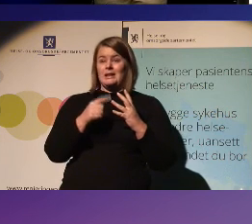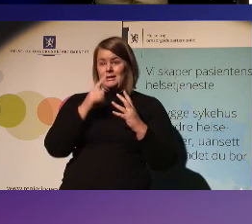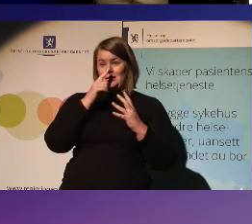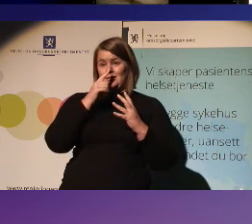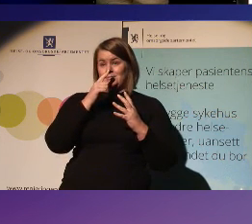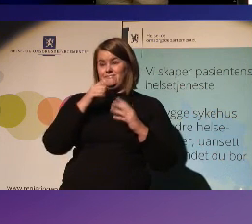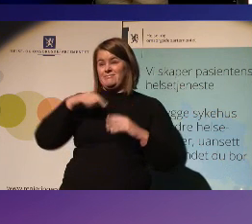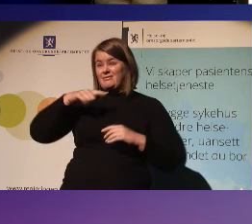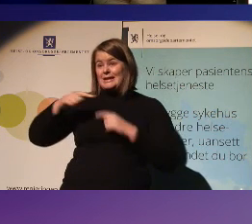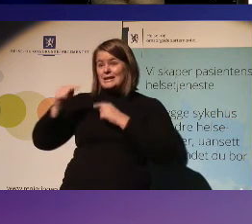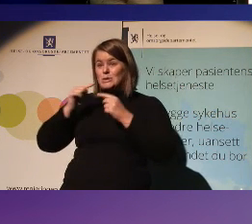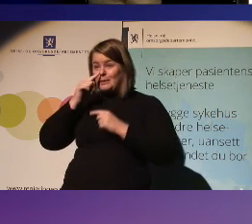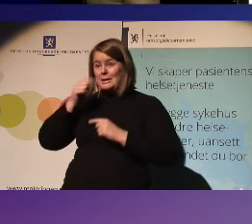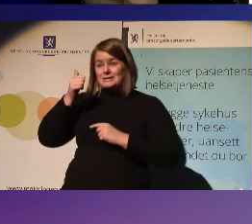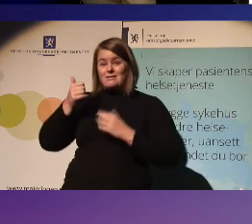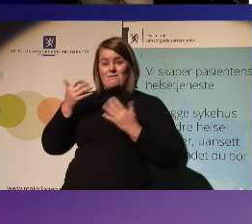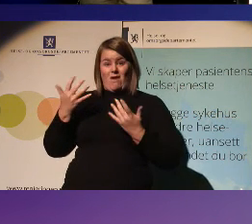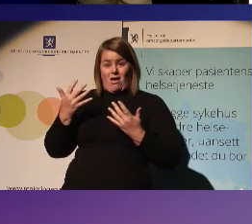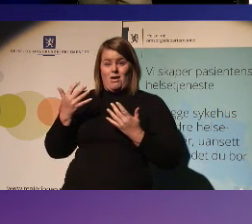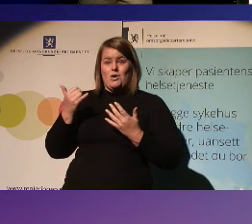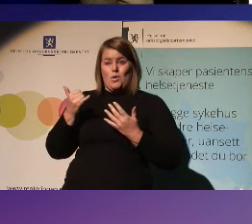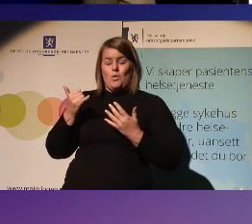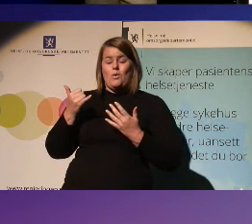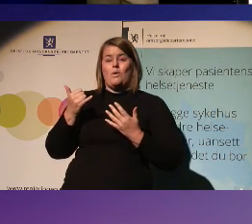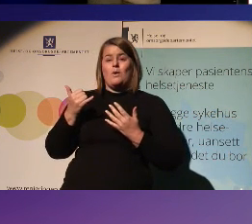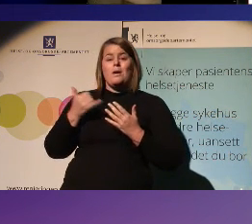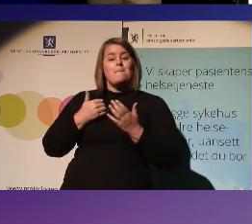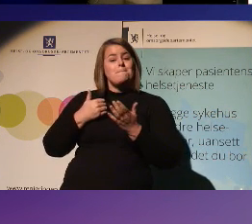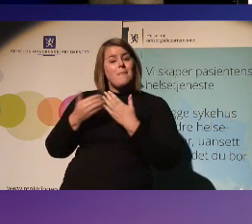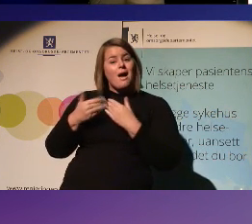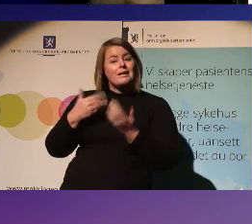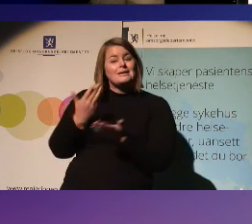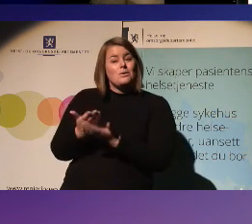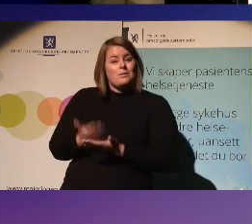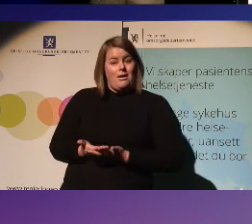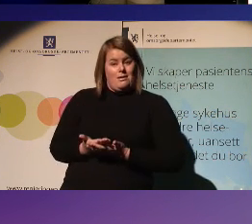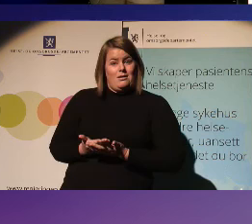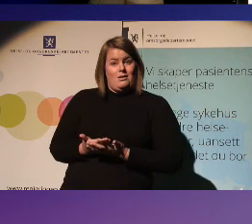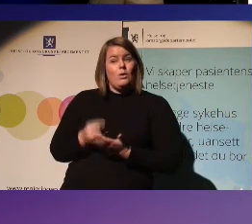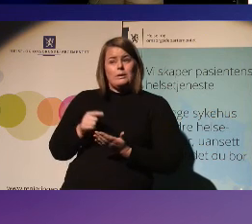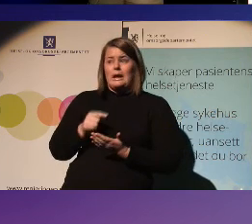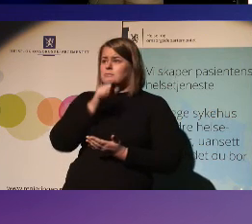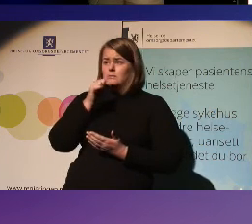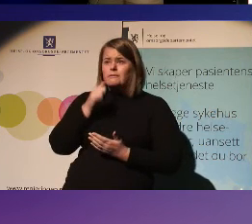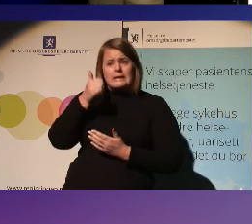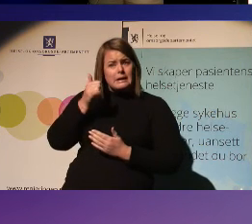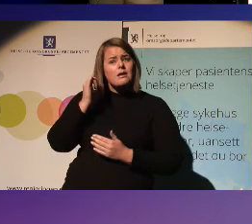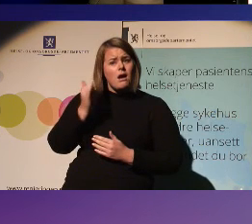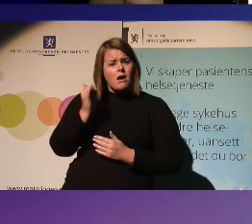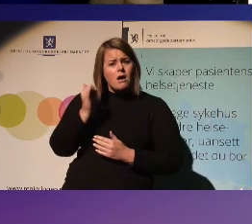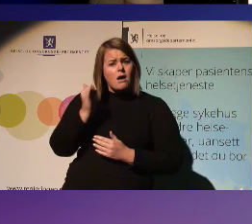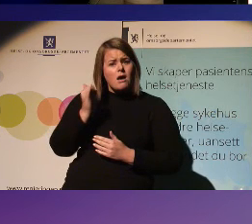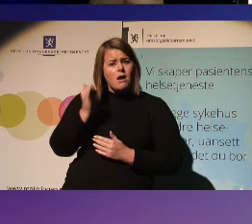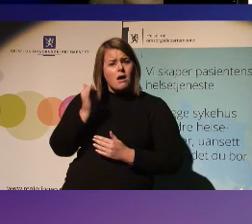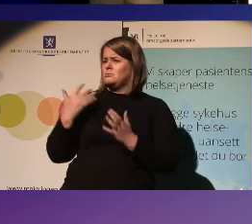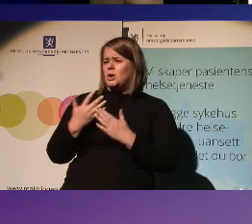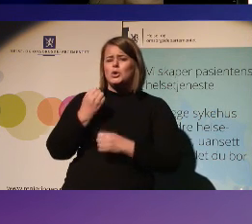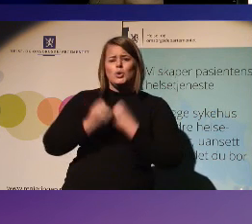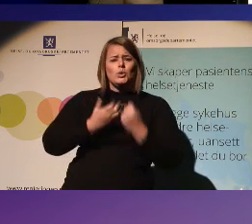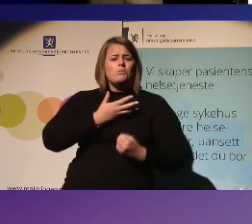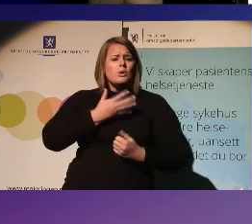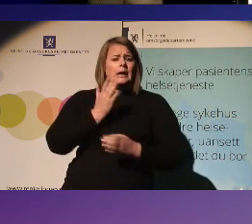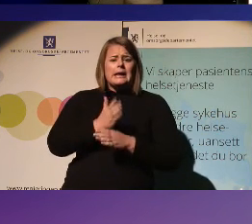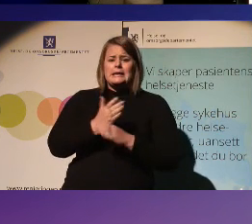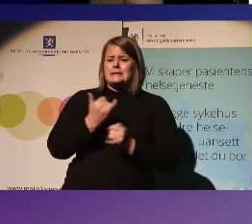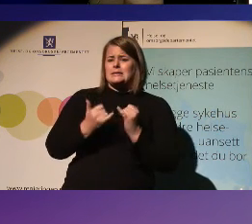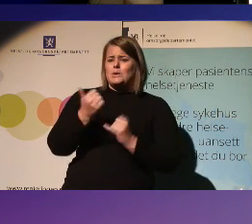diskuterer og lager pasientforløp på, det behandlingsoppdragene. Og det viktig, det kjempeviktig, og der har vi gjort så mye riktig i